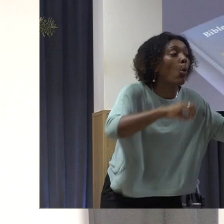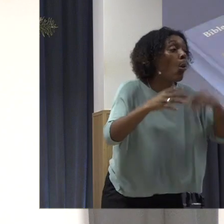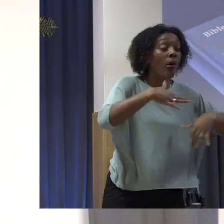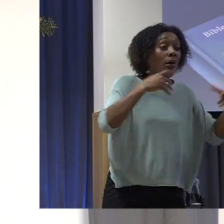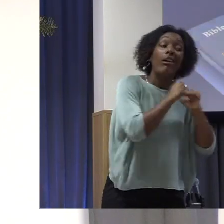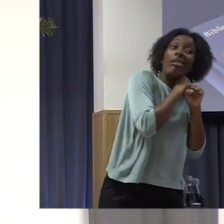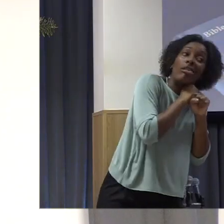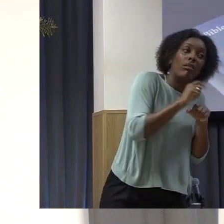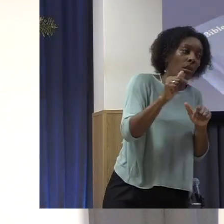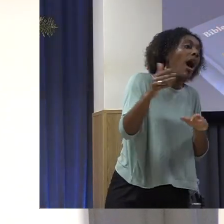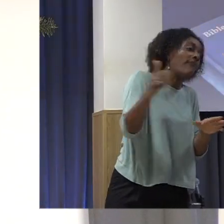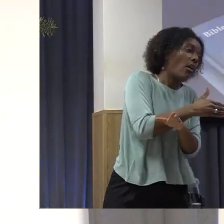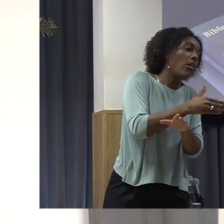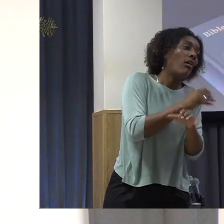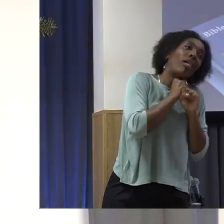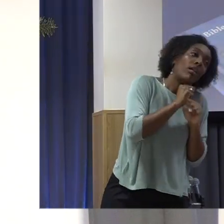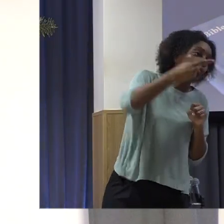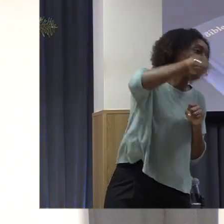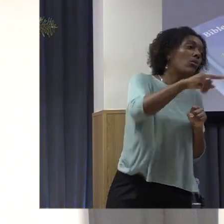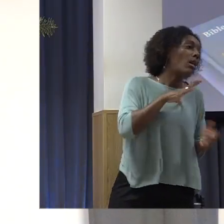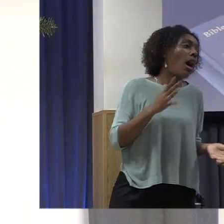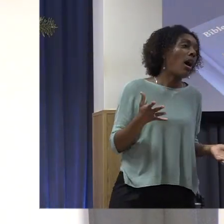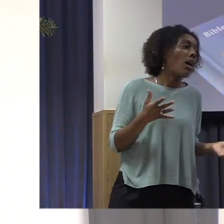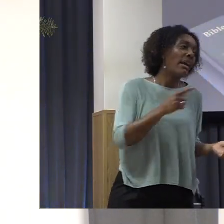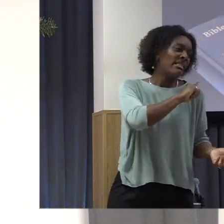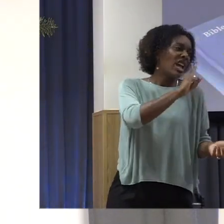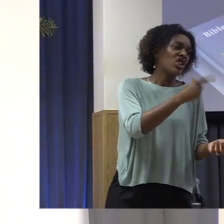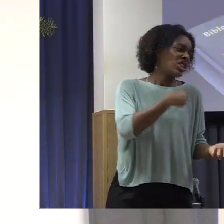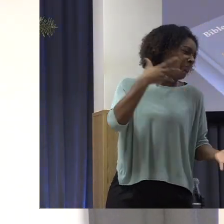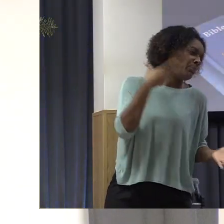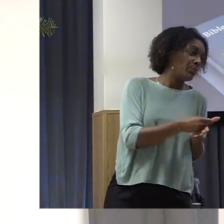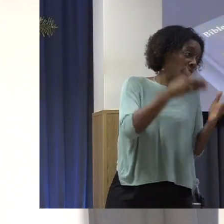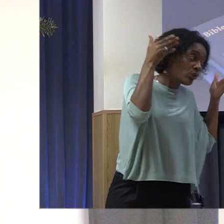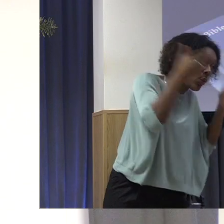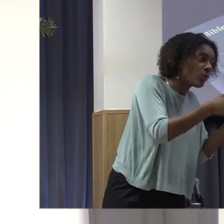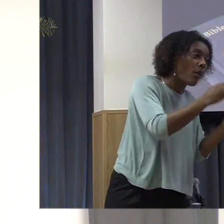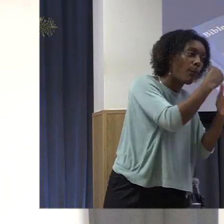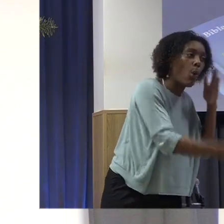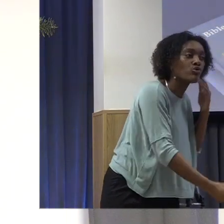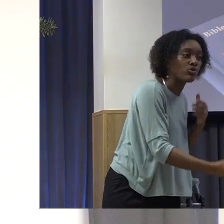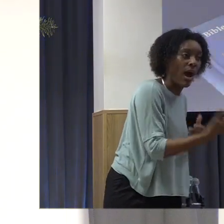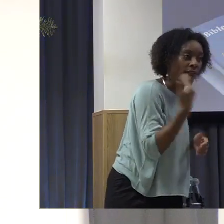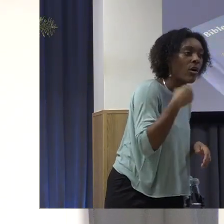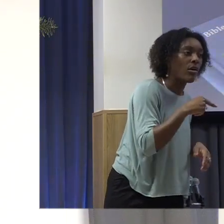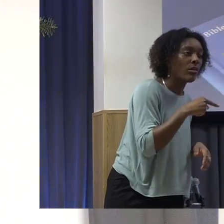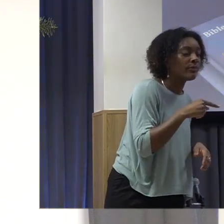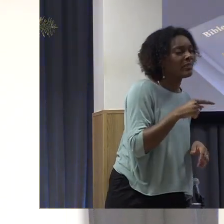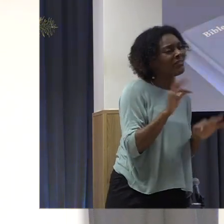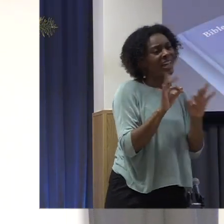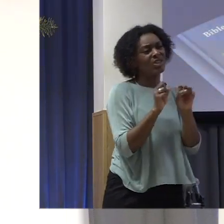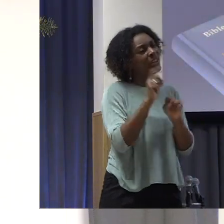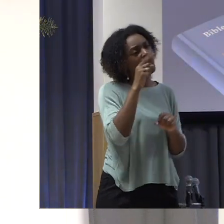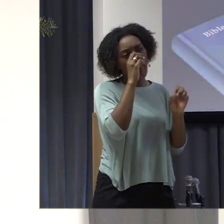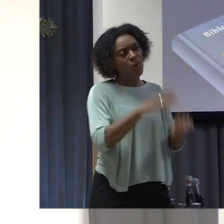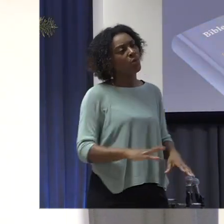être amenées à nous engouffrer et à prendre toute notre énergie. Nous avons des choses à abandonner, frères et sœurs. Lorsque